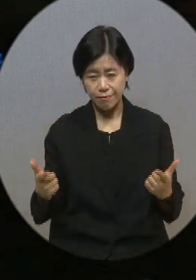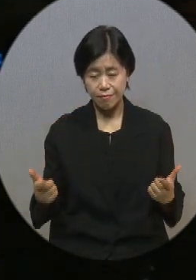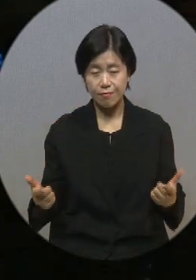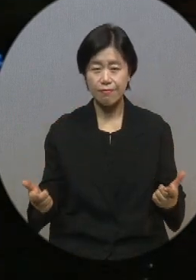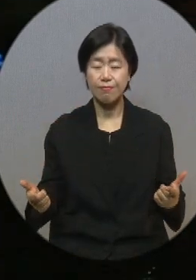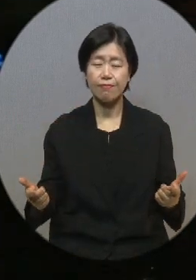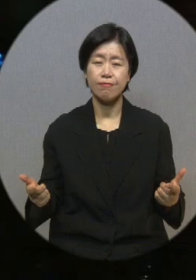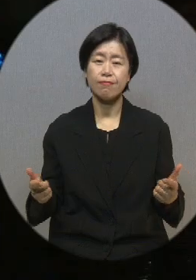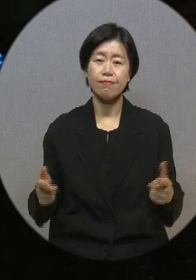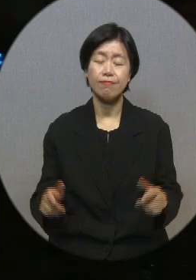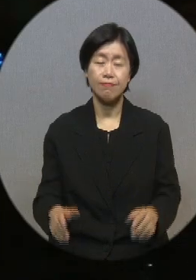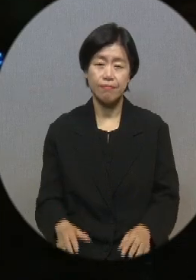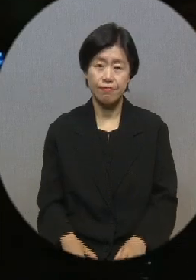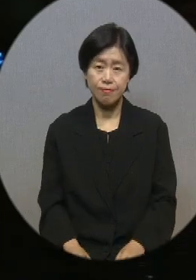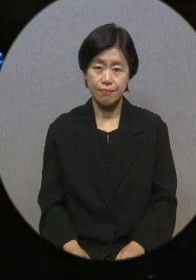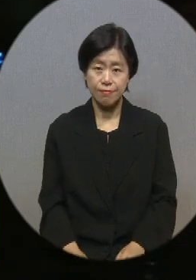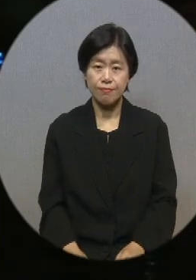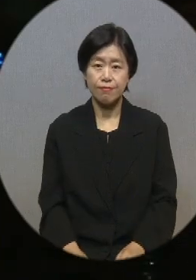아닌데